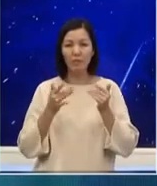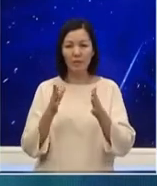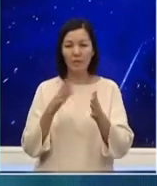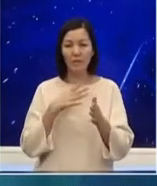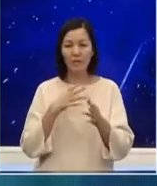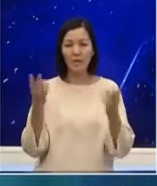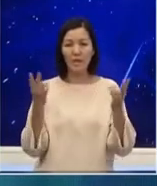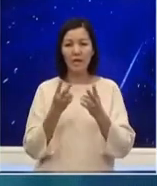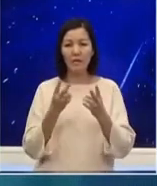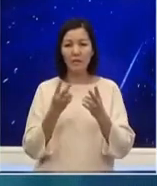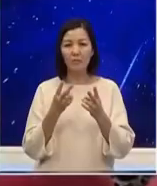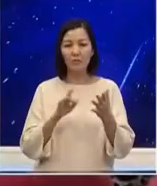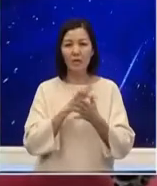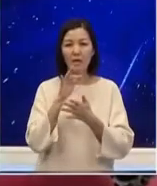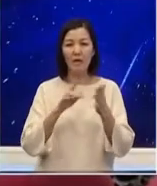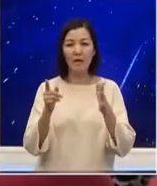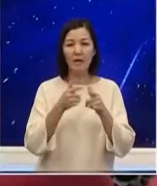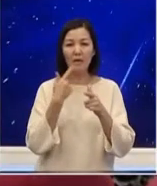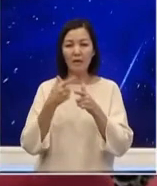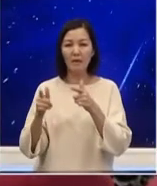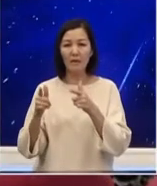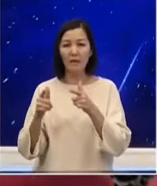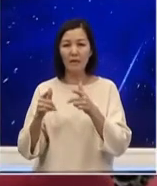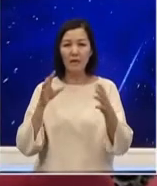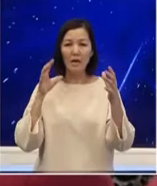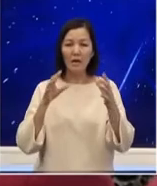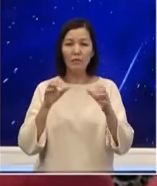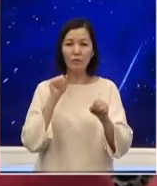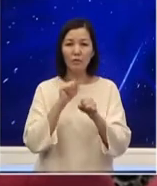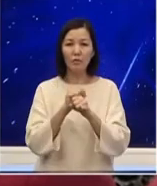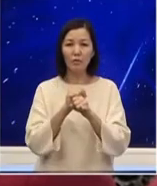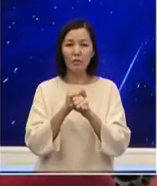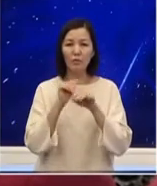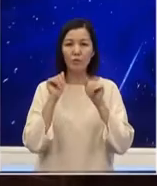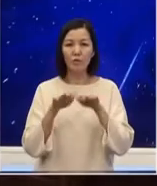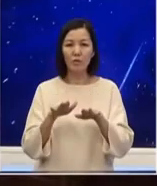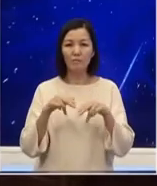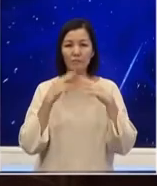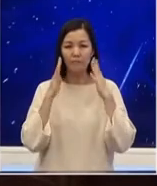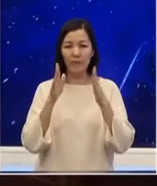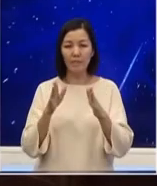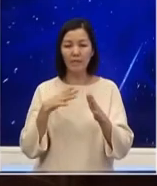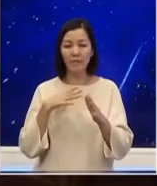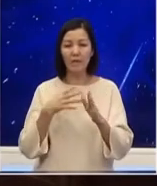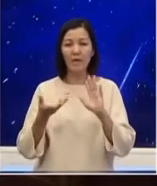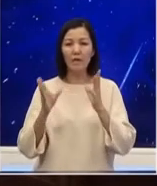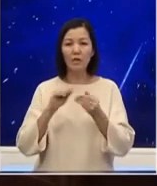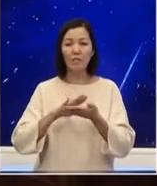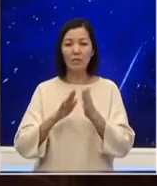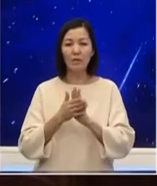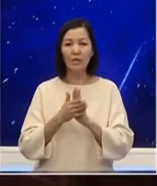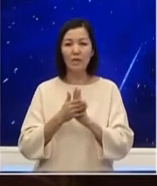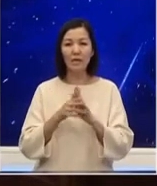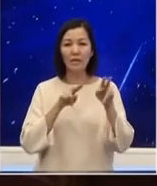Қажет болса, қалааралық автобус қатынастарын тоқтату туралы шешім қабылдауды қаперге салды. Жалпы жағдайға бас көз